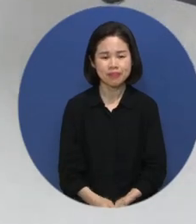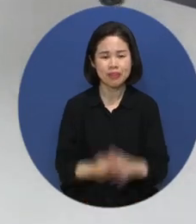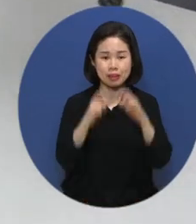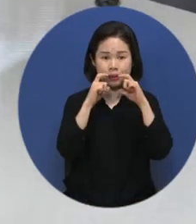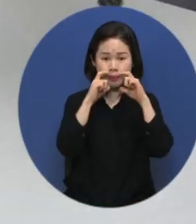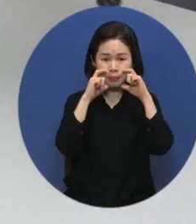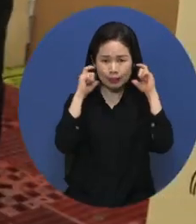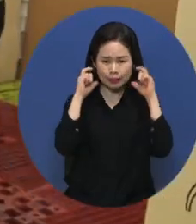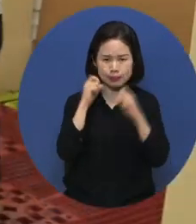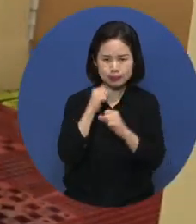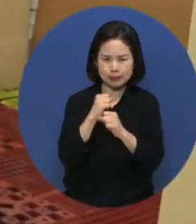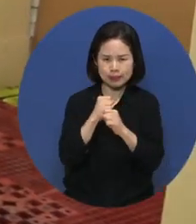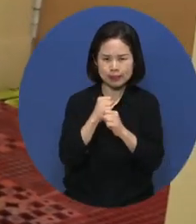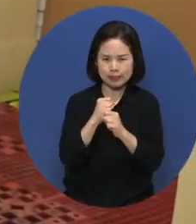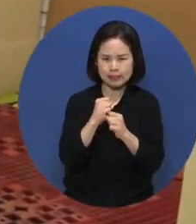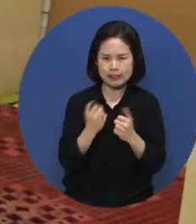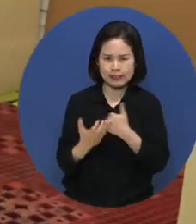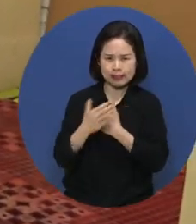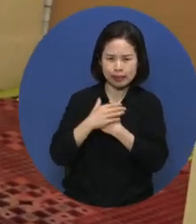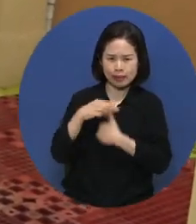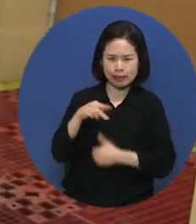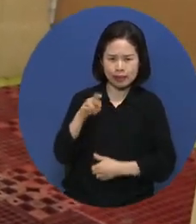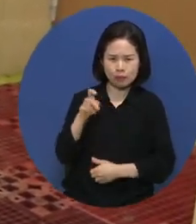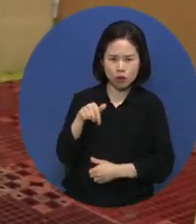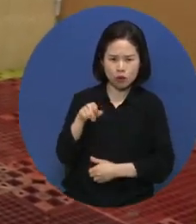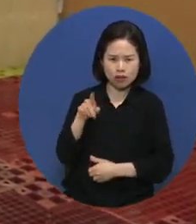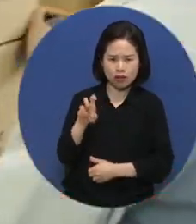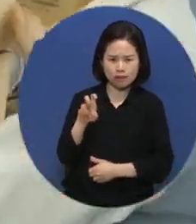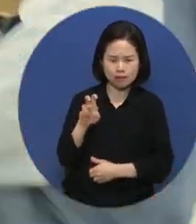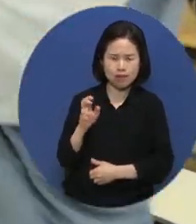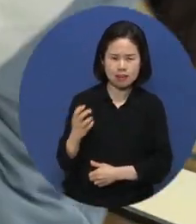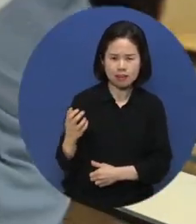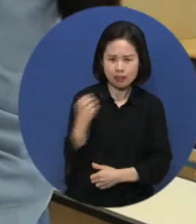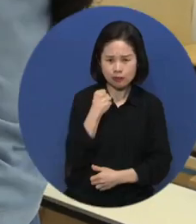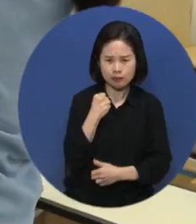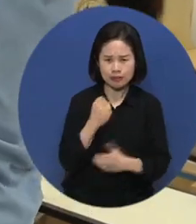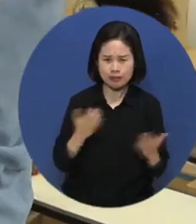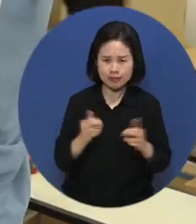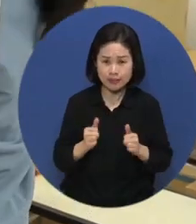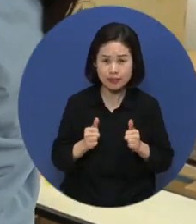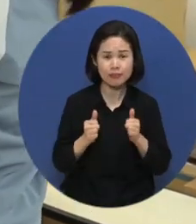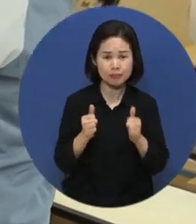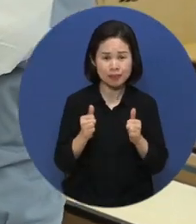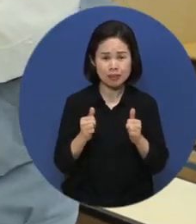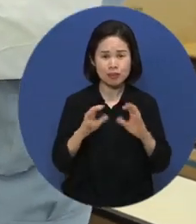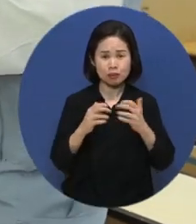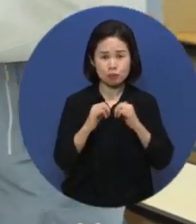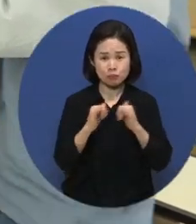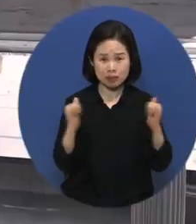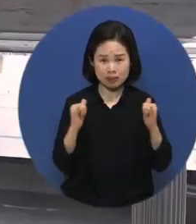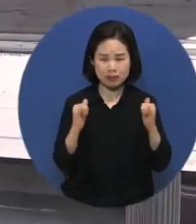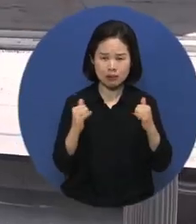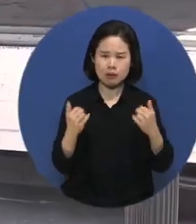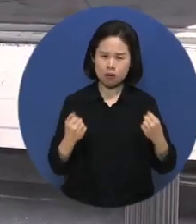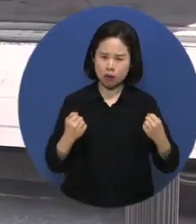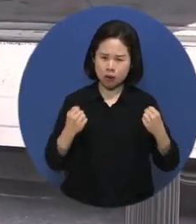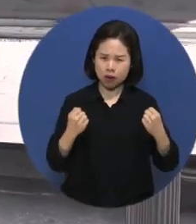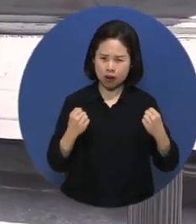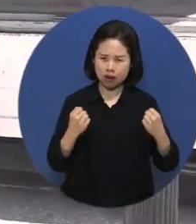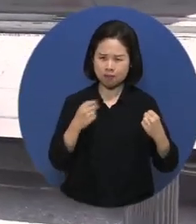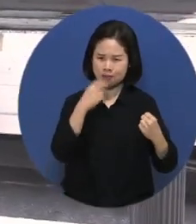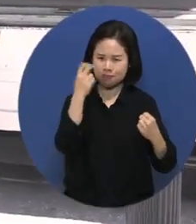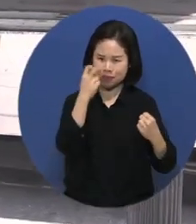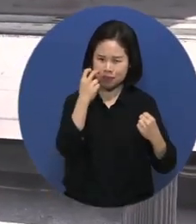마스크를 만든다는 사명감 하나로 어느 때보다 바쁜 날들을 보내고 있다는 국민 건강지킴이